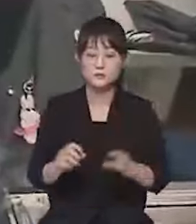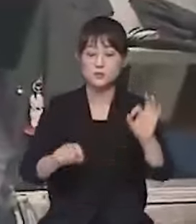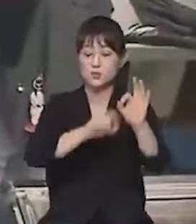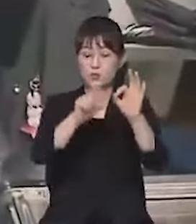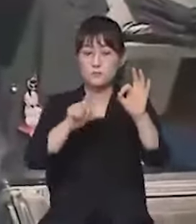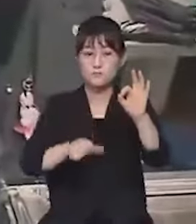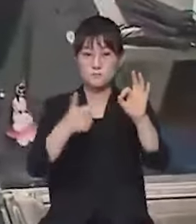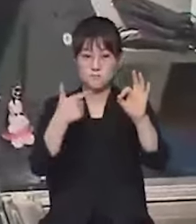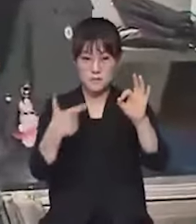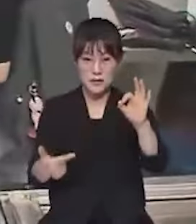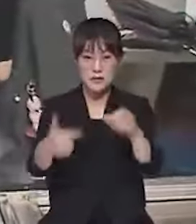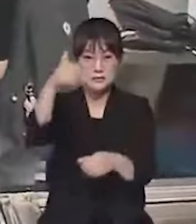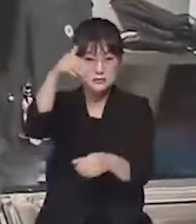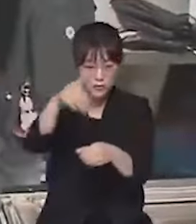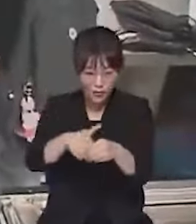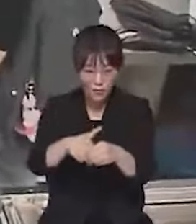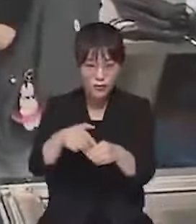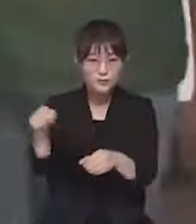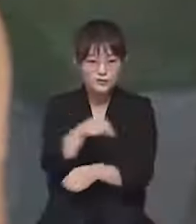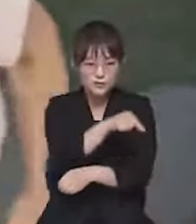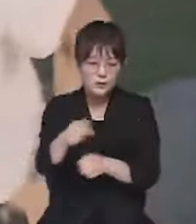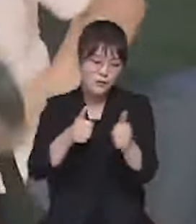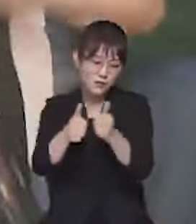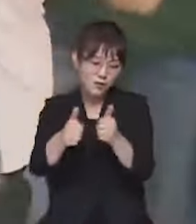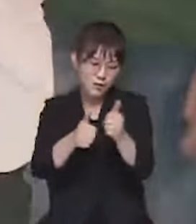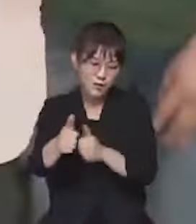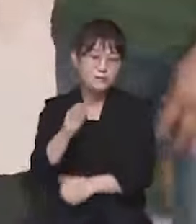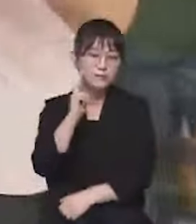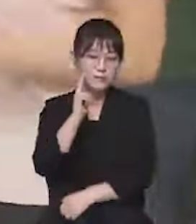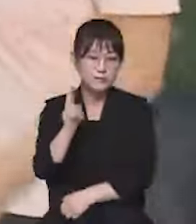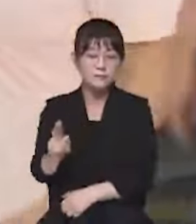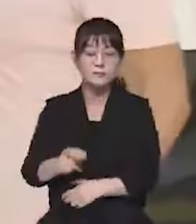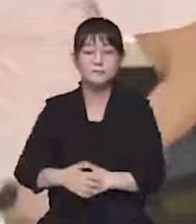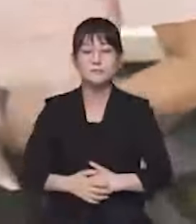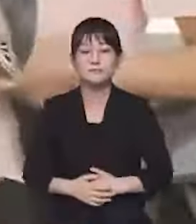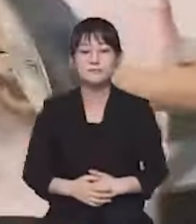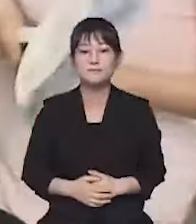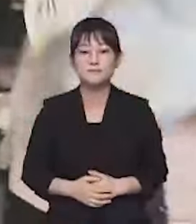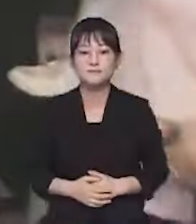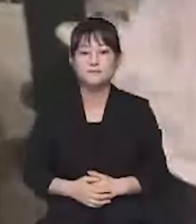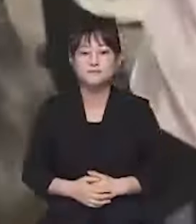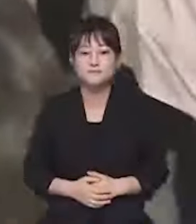한판 승부를 예고하고 있습니다. KBC 김재현입니다.